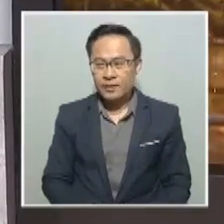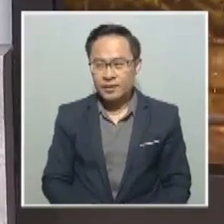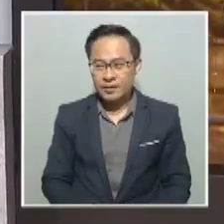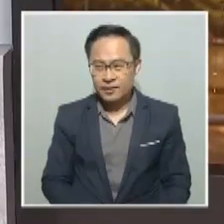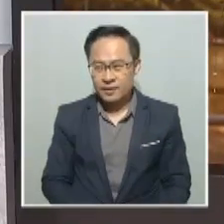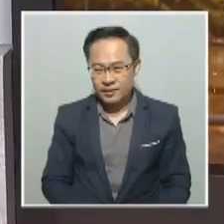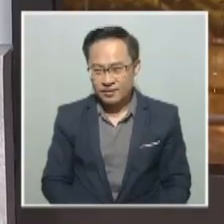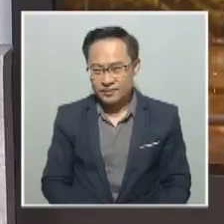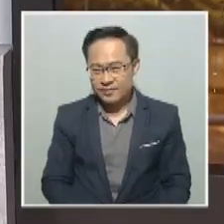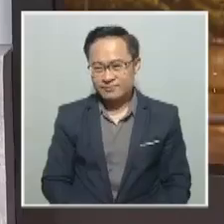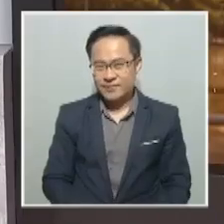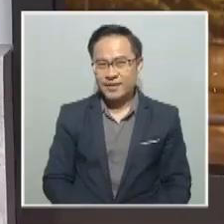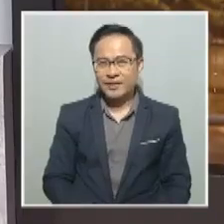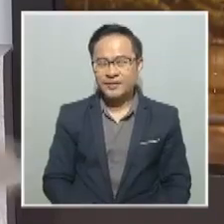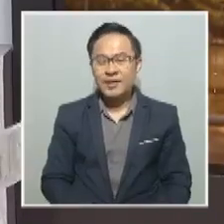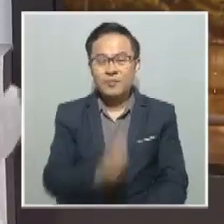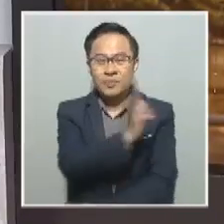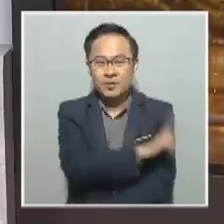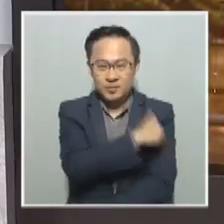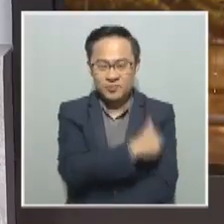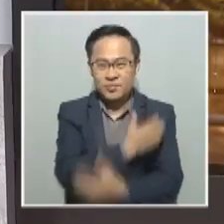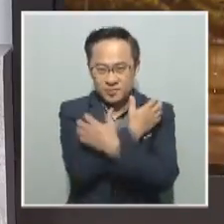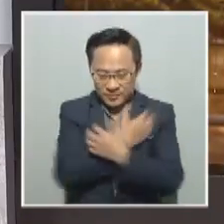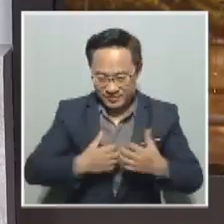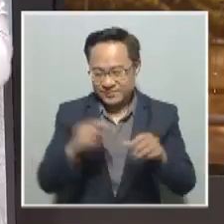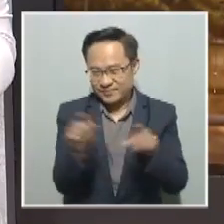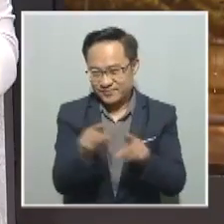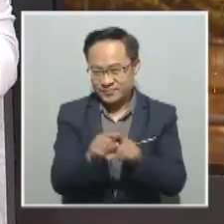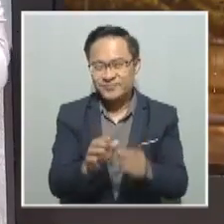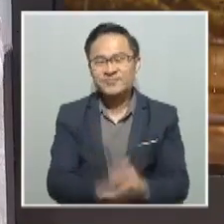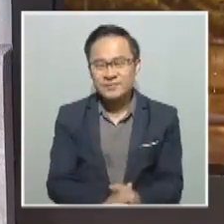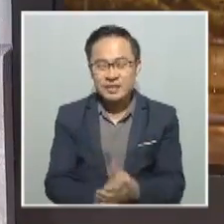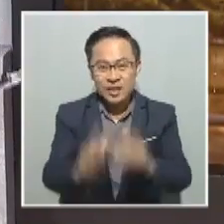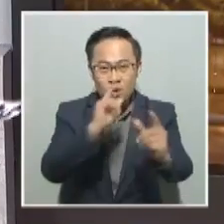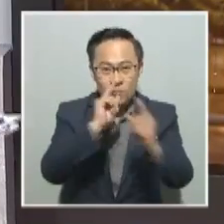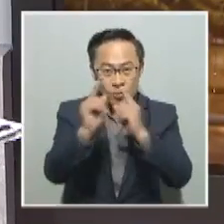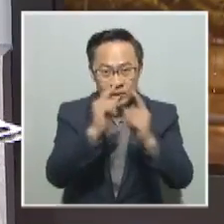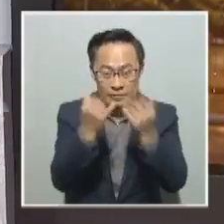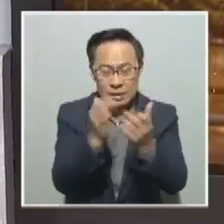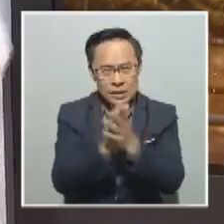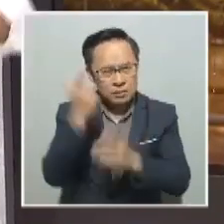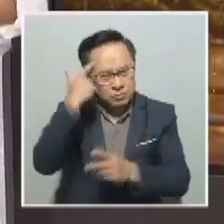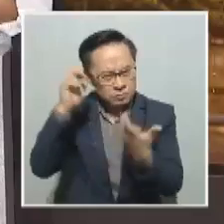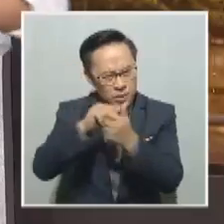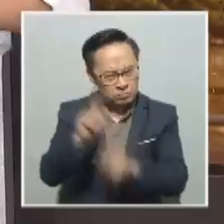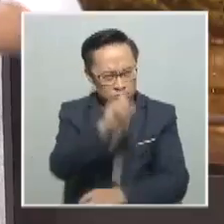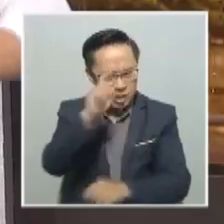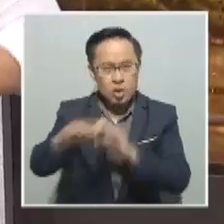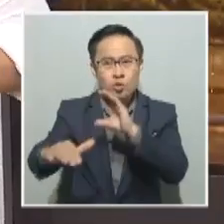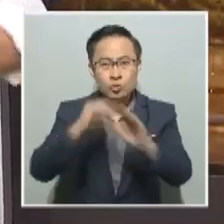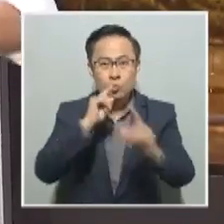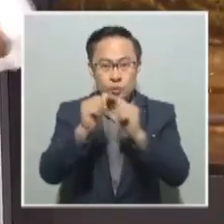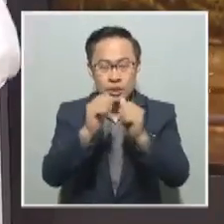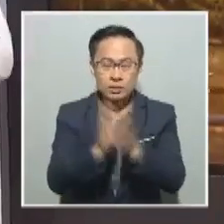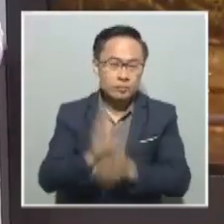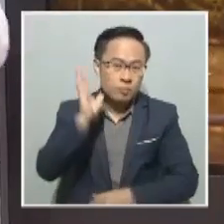ย เป็นหมีน่าจะน่ารักมากกว่า ล้อเล่น เฮ้ย ชื่อเล่นแก หรือเปล่าน ี่ไงเดี๋ยวเรามาคุยกันใครมีข้อสงสัยนะคะไม่ว่าจะเป็นคุณพ่อคุณแม่